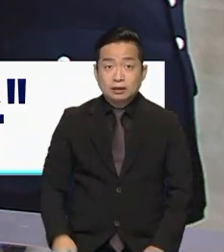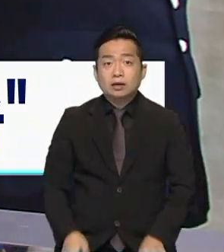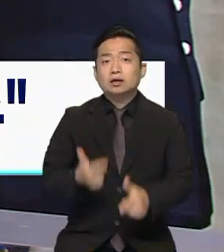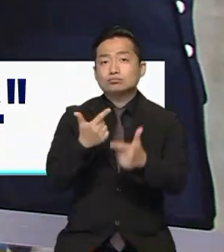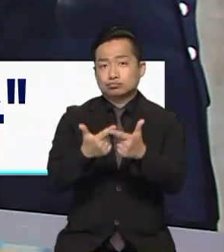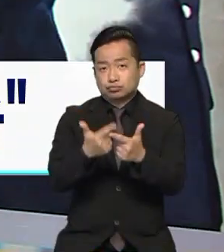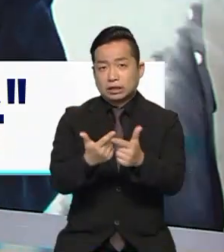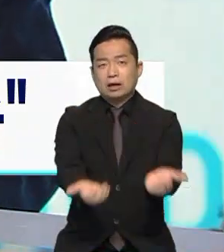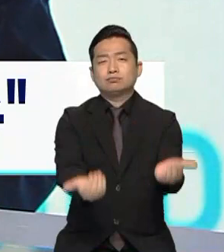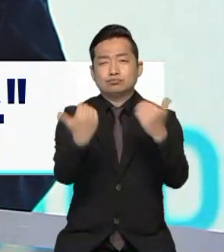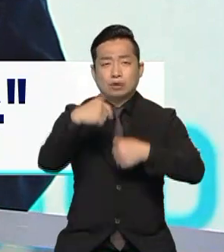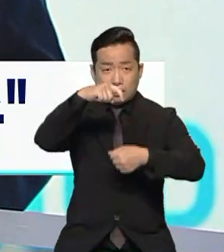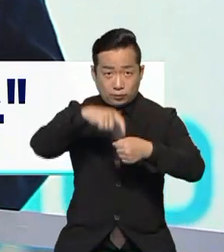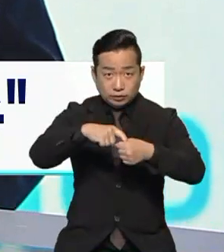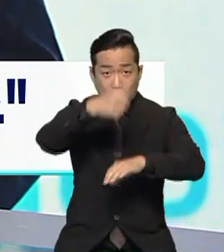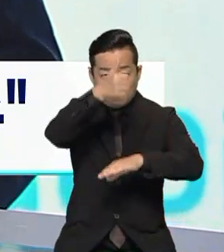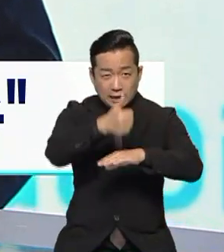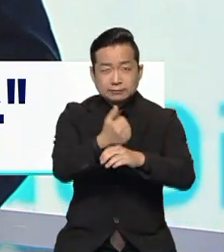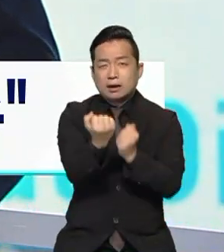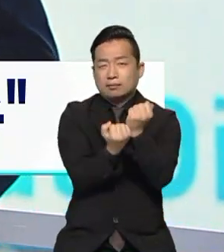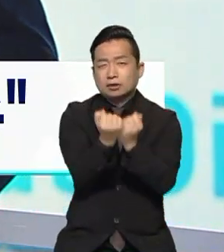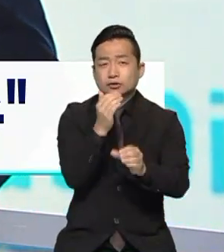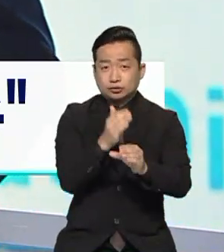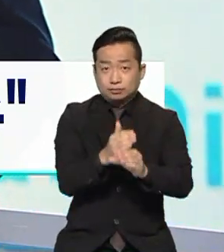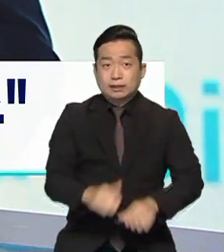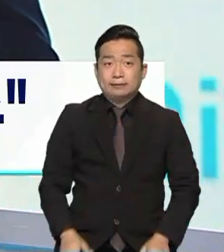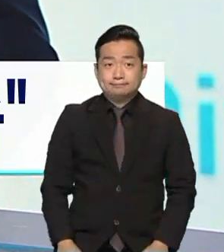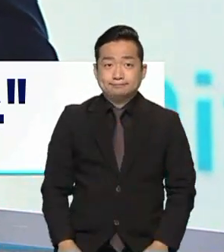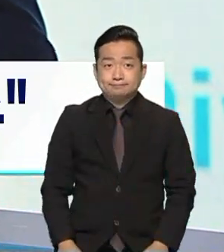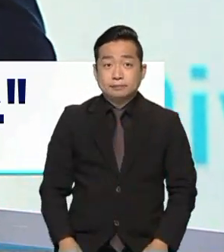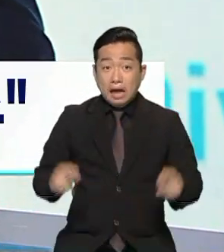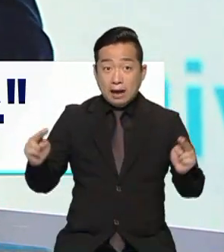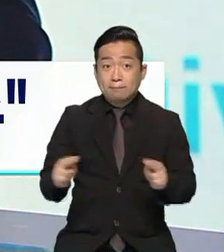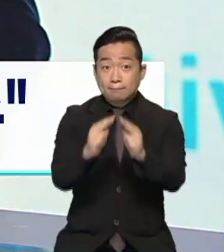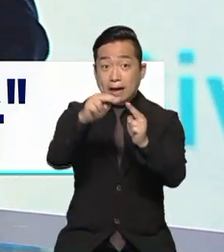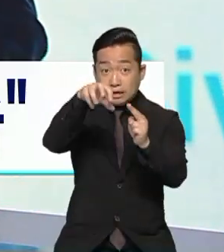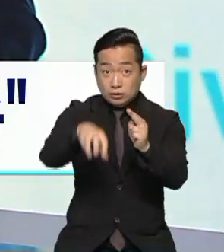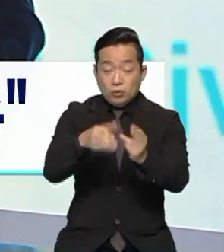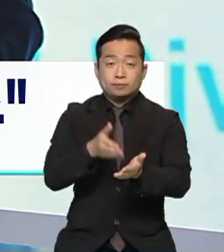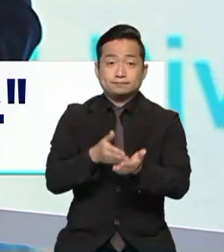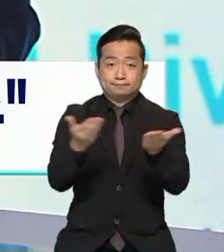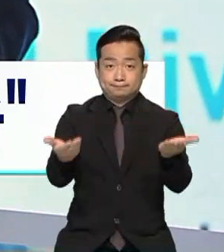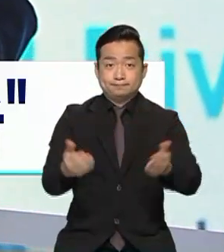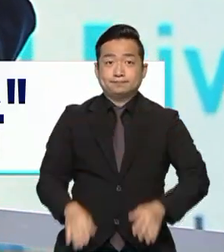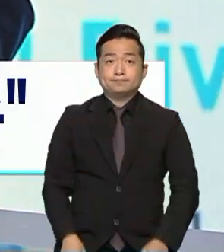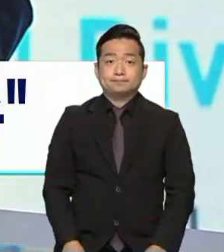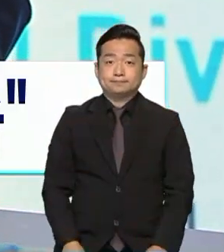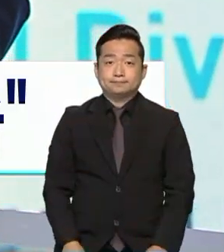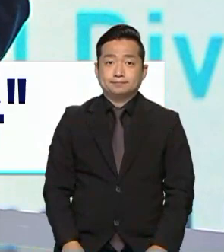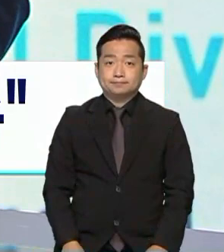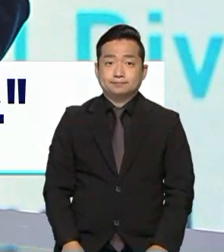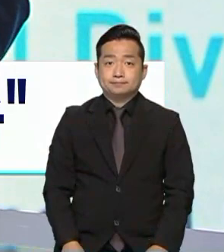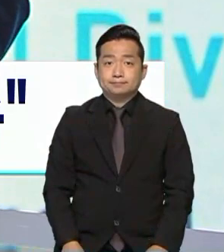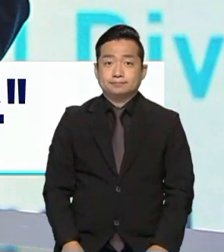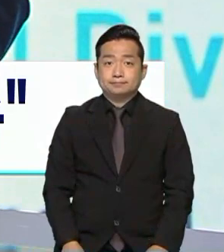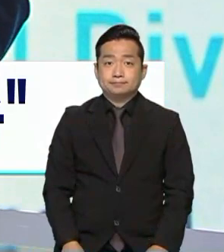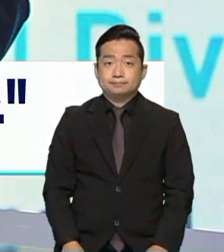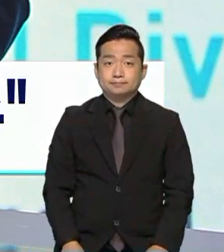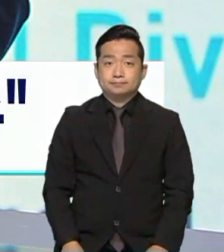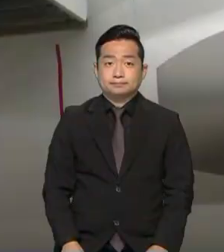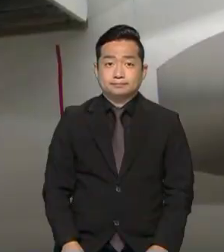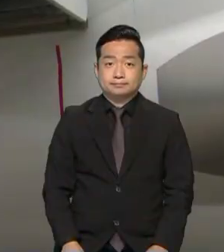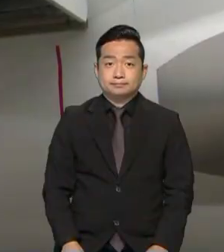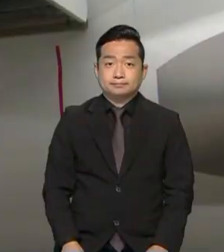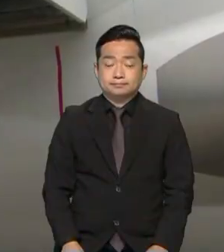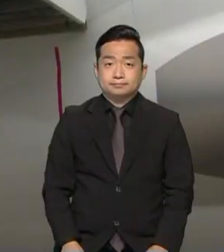부산 유치를 위해서 막판 총력전에 나섰습니다. 파리 현지에서 한상우 기자가 이 소식 전해왔습니다.